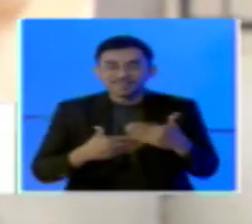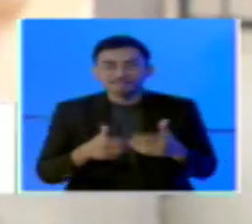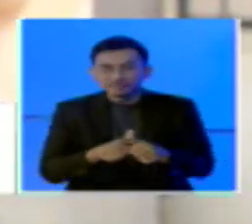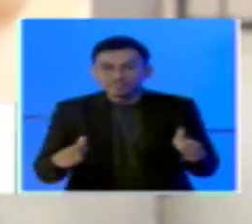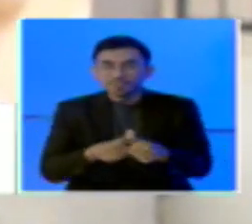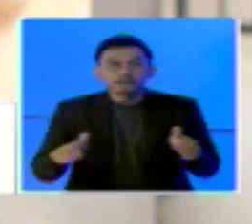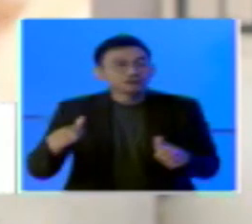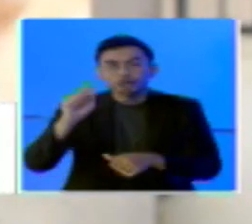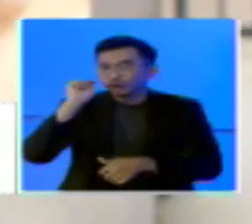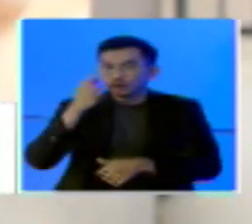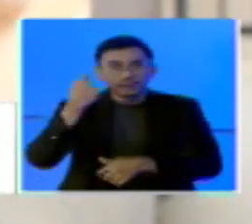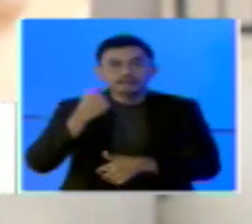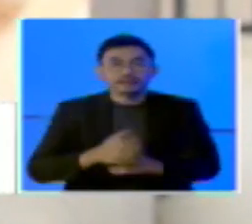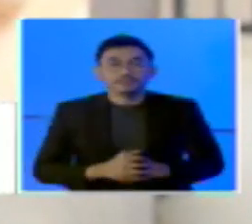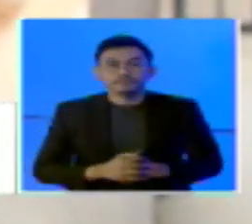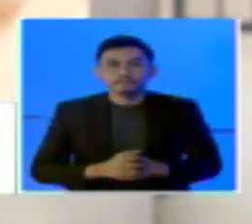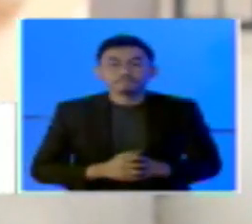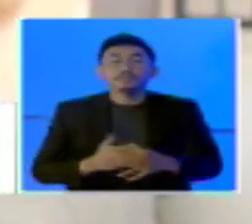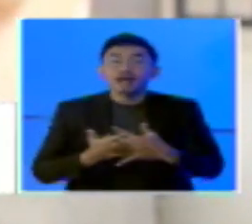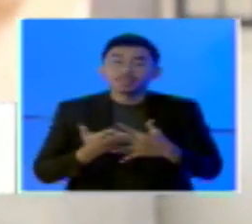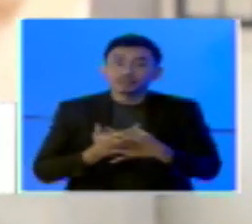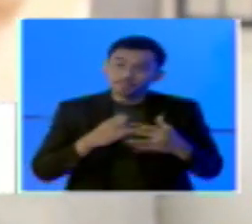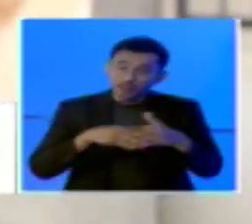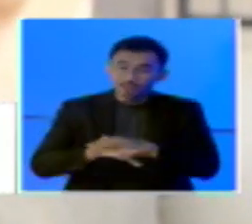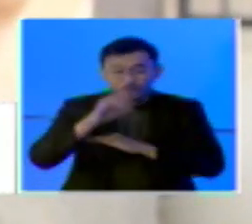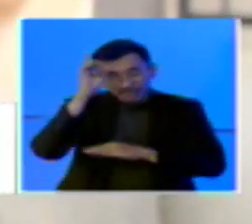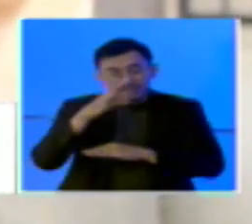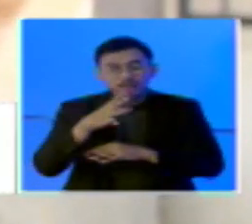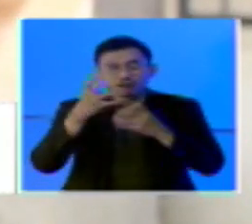ke desa ini kayaknya cukup berat. Kami sekarang lagi